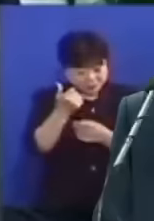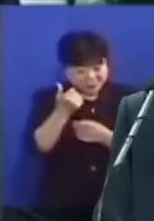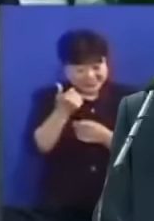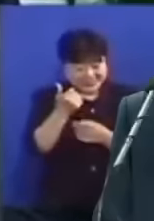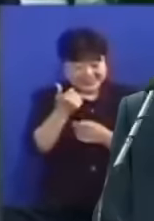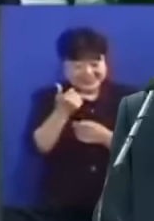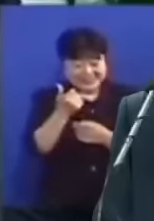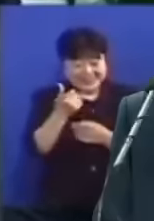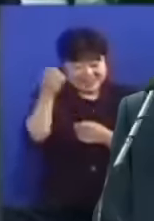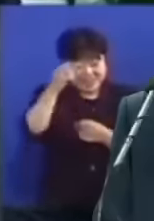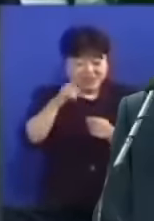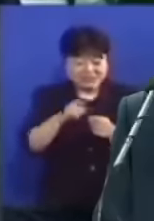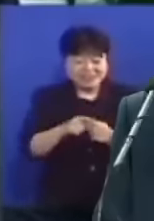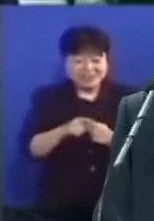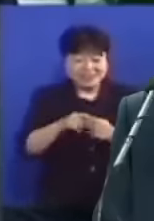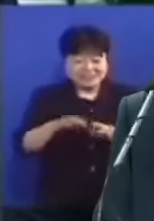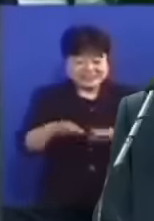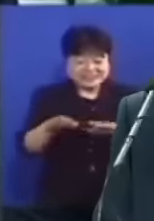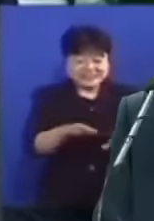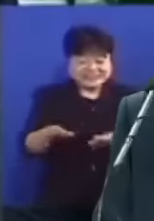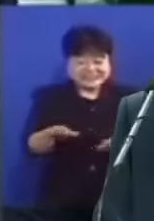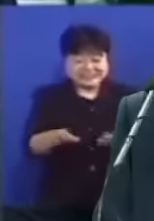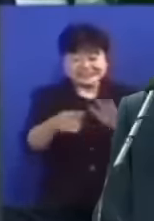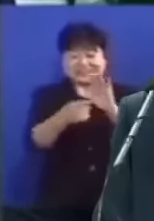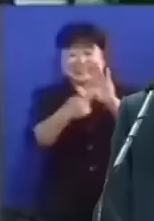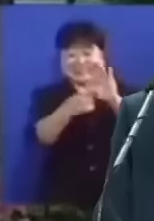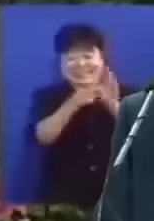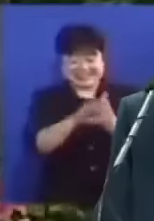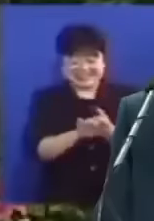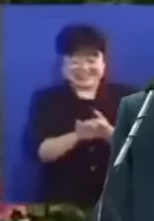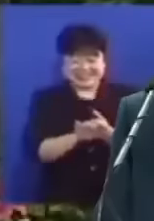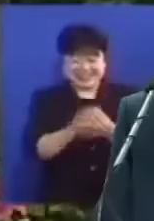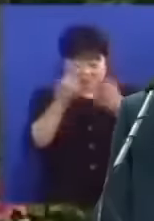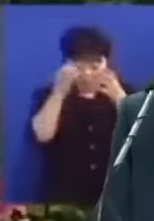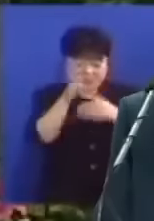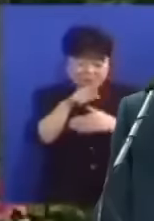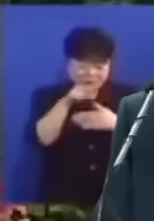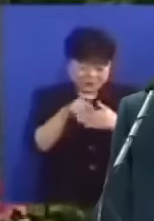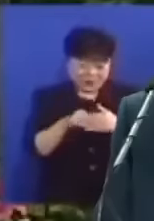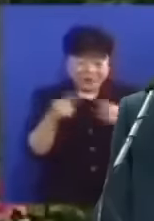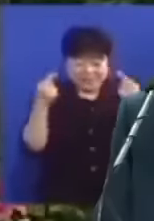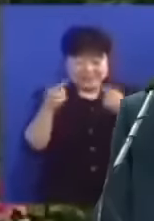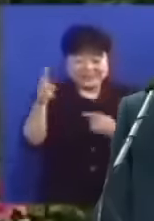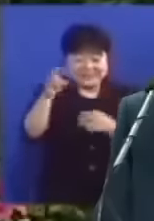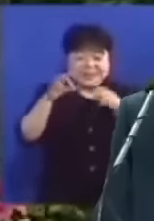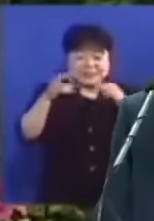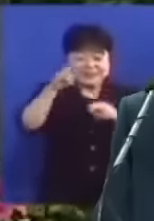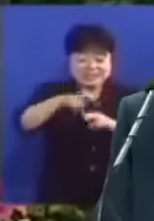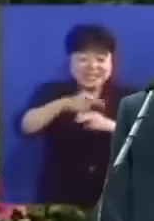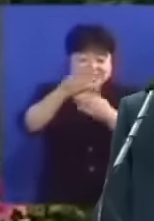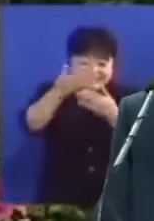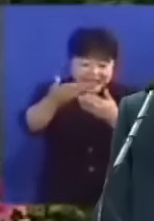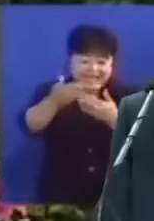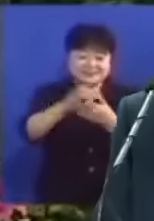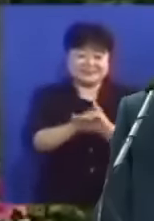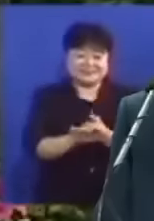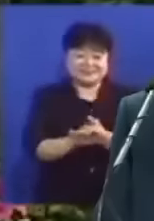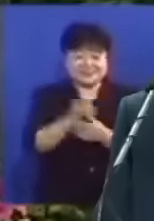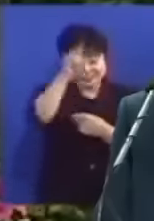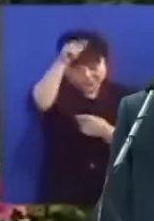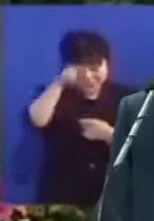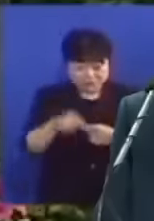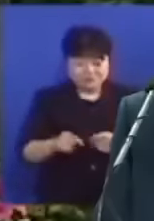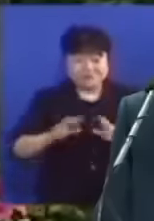조그만한 영적 지진은 다 일어나게 되는 것입니다. 고통 중에 드리는 찬미의 제사는